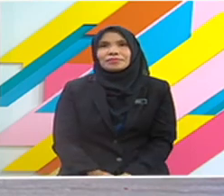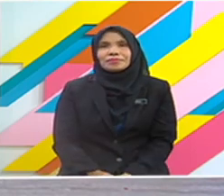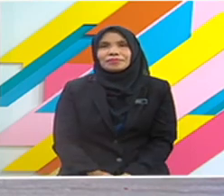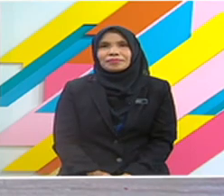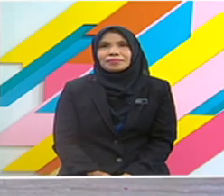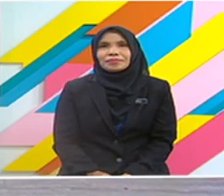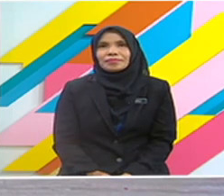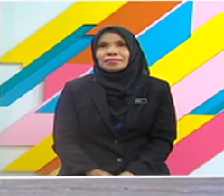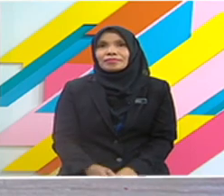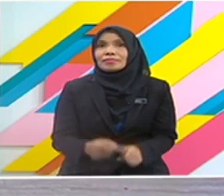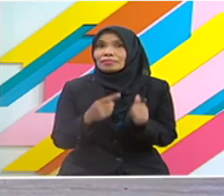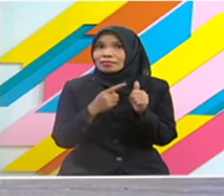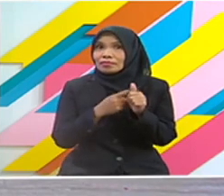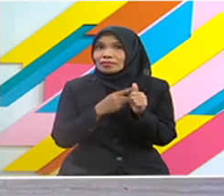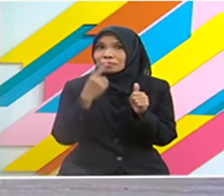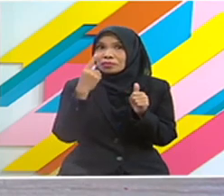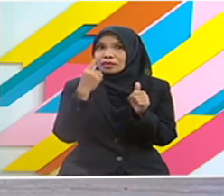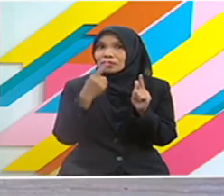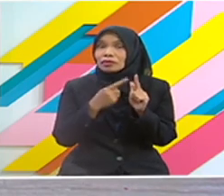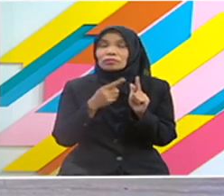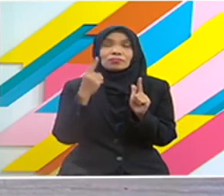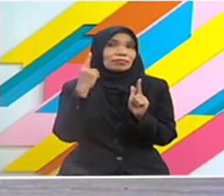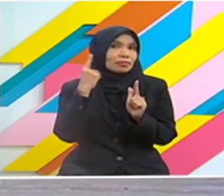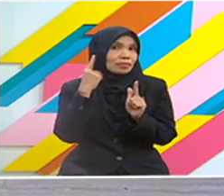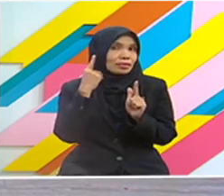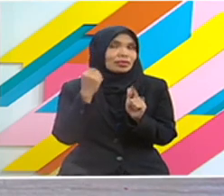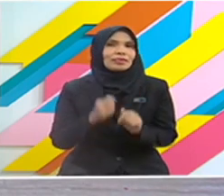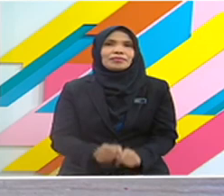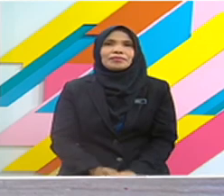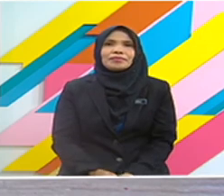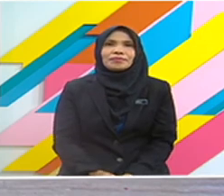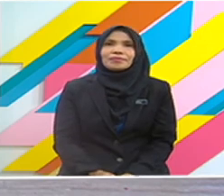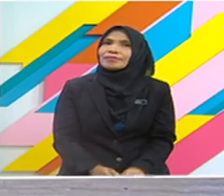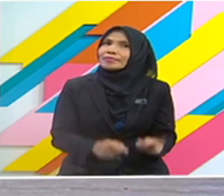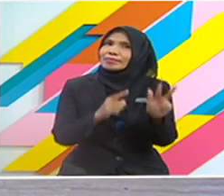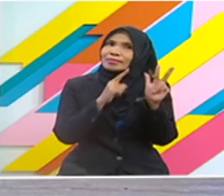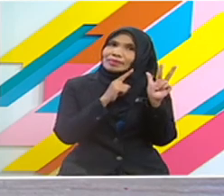organ telinga dan seterusnya cikgu. Apa organ yang kita nak belajar?